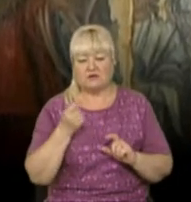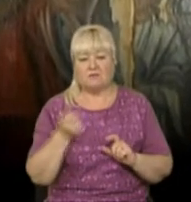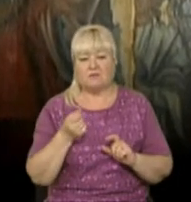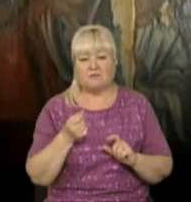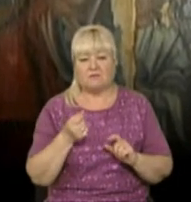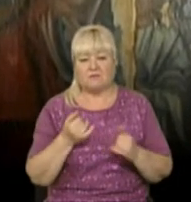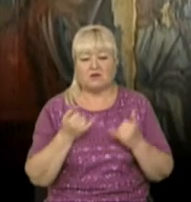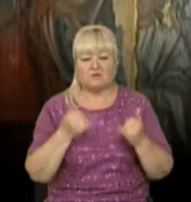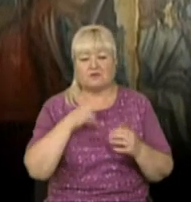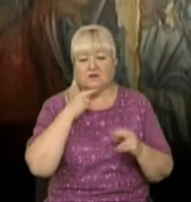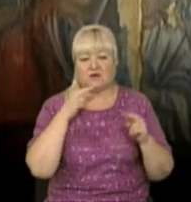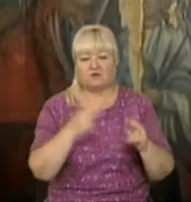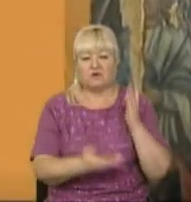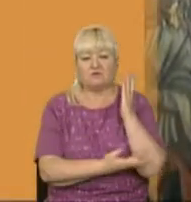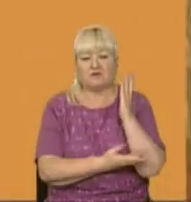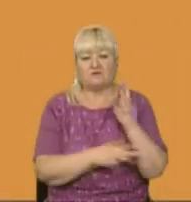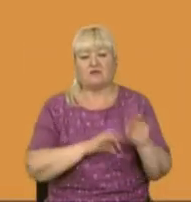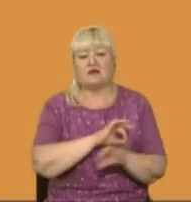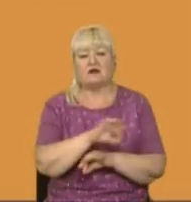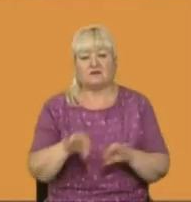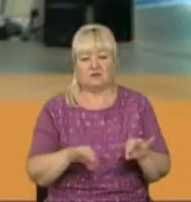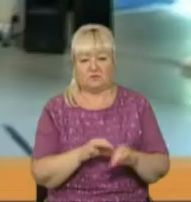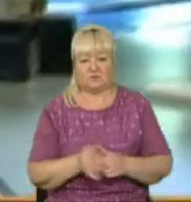увагу дерев'яній архітектурі.